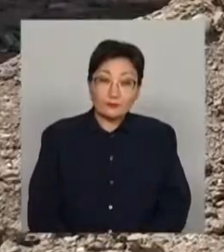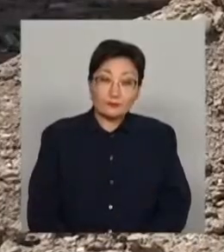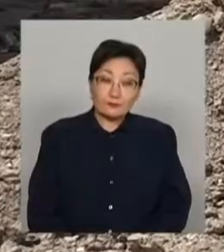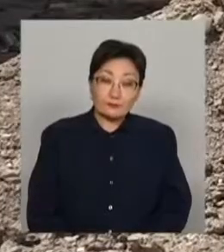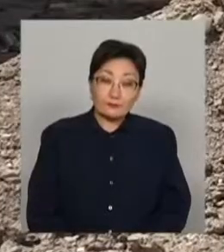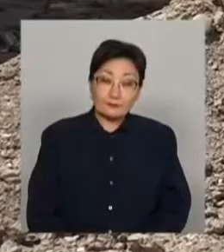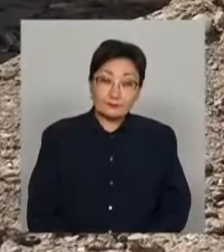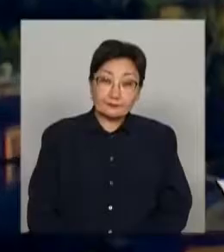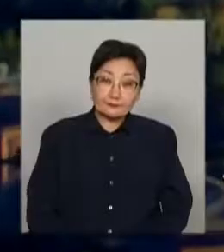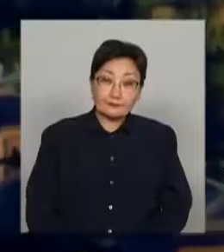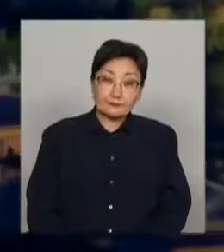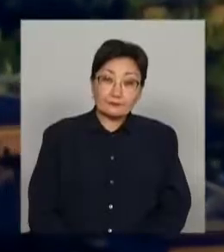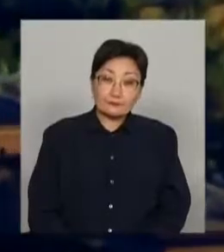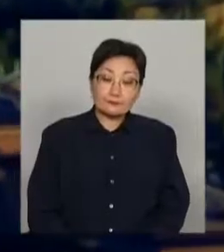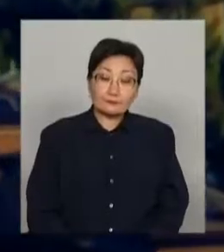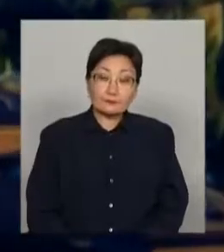телеарнасы.